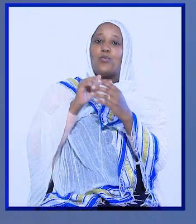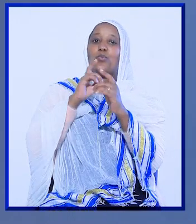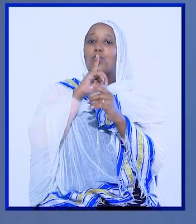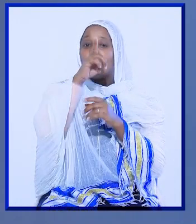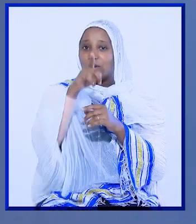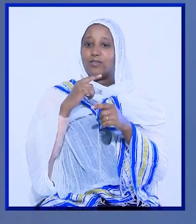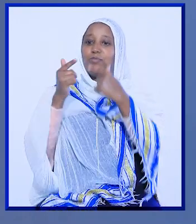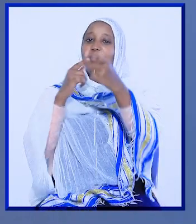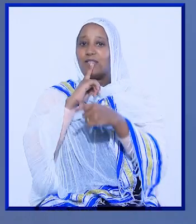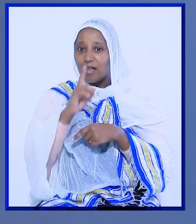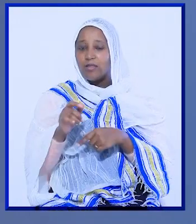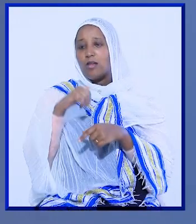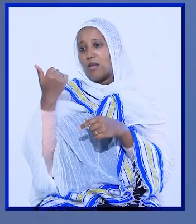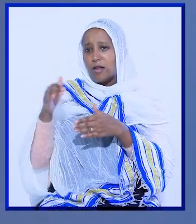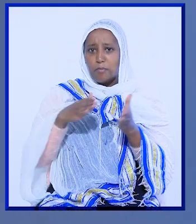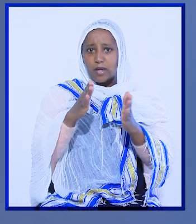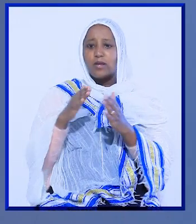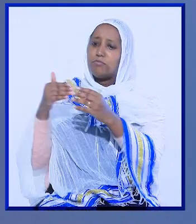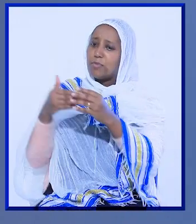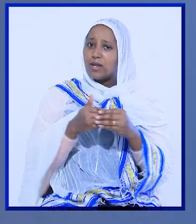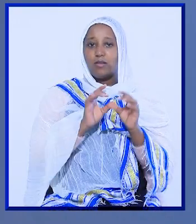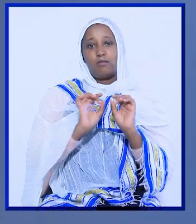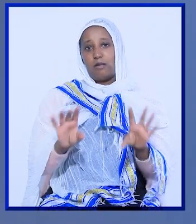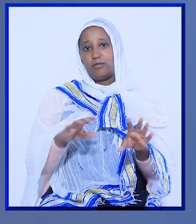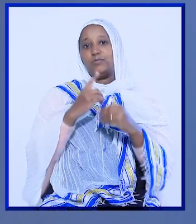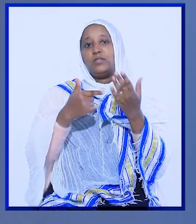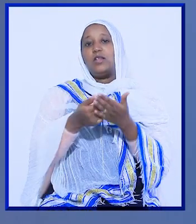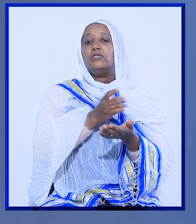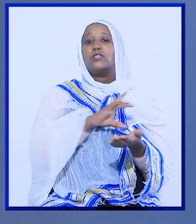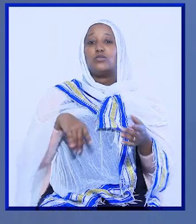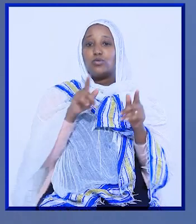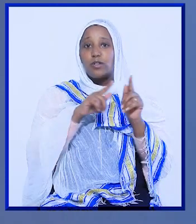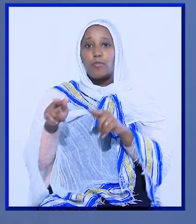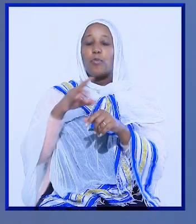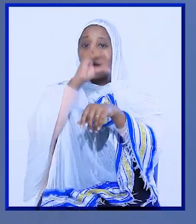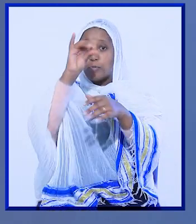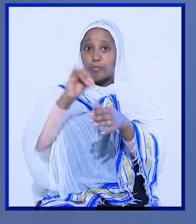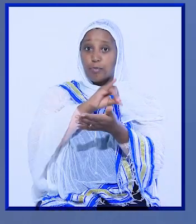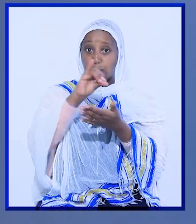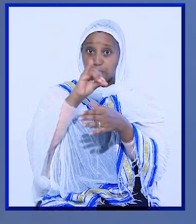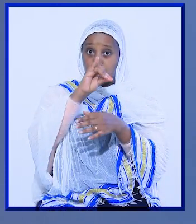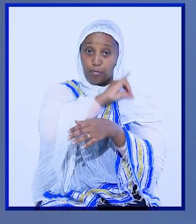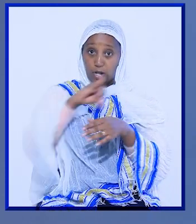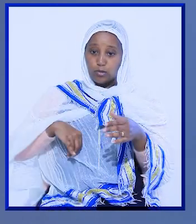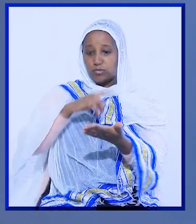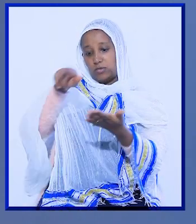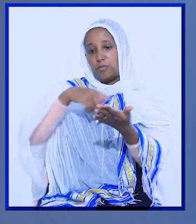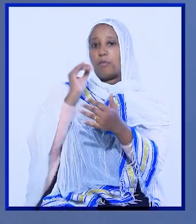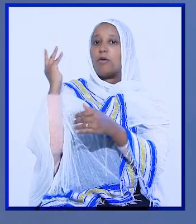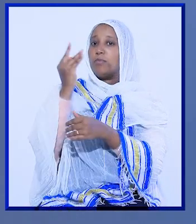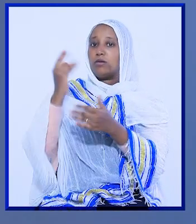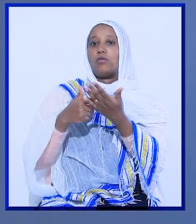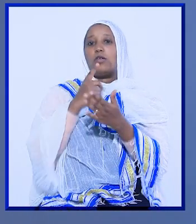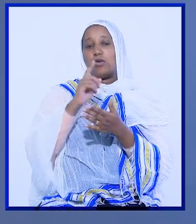እውነት የምትሄድ ናት። ሌላ መንገድ የላትም። ሌላ ራስ የላትም። ሌላ መሪ የላትም። ስለዚህ ክርስቶስ ደግሞ በጲላጦስ አደባባይ የመሰከረው ይህንን